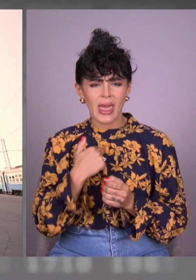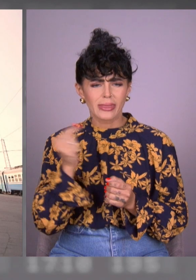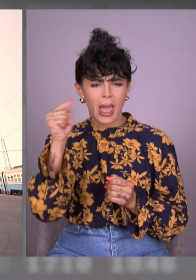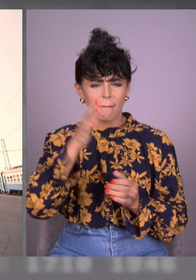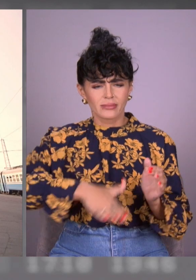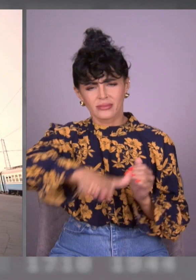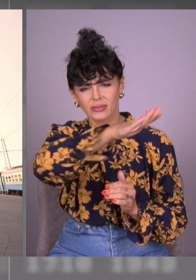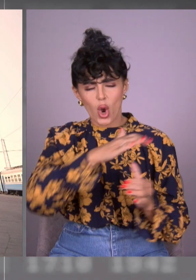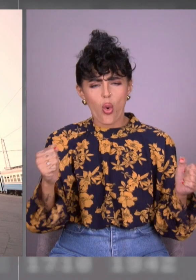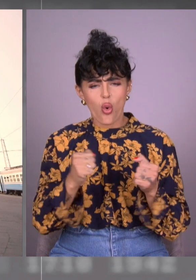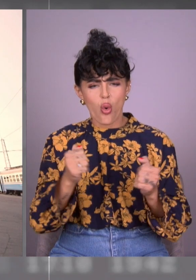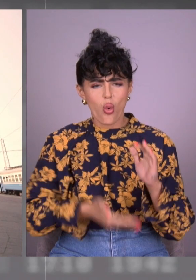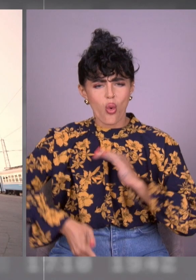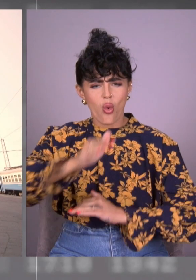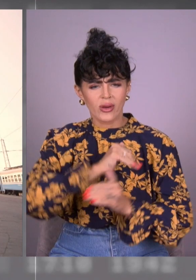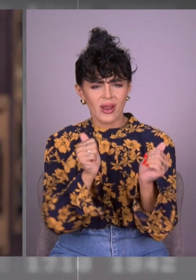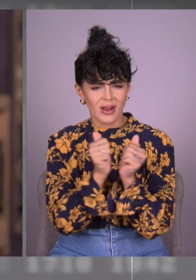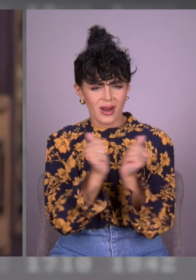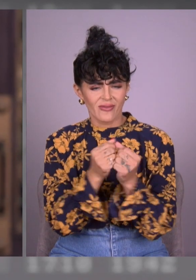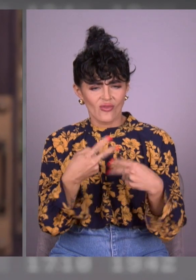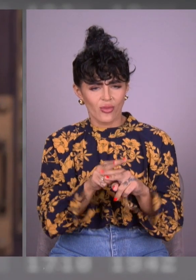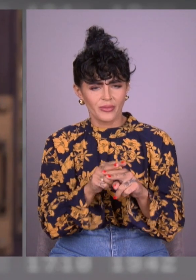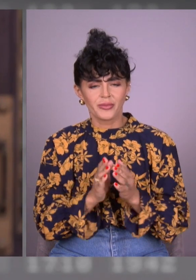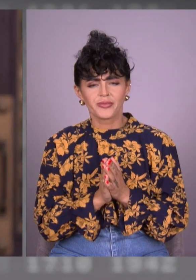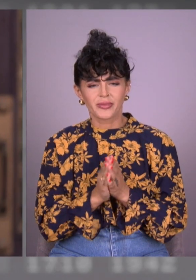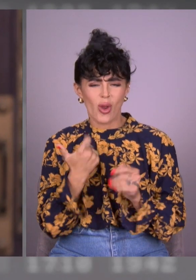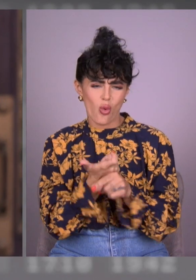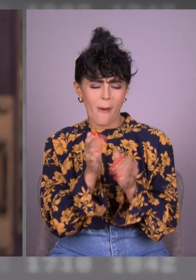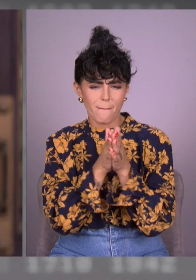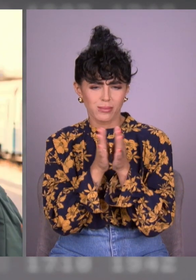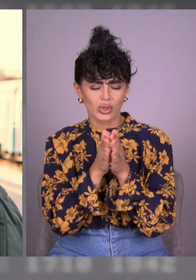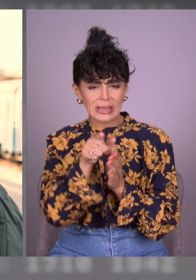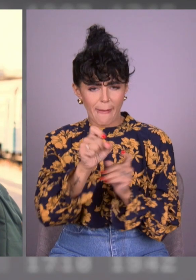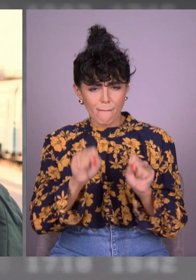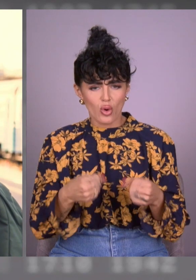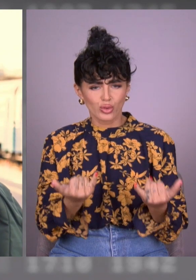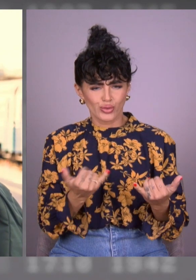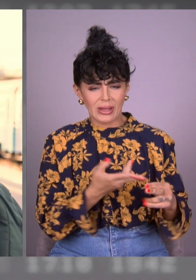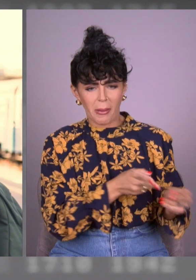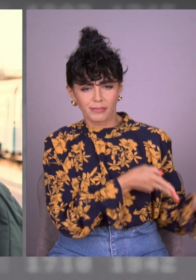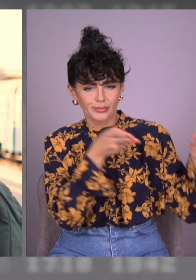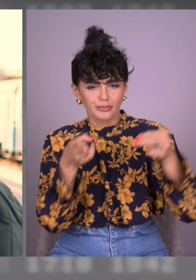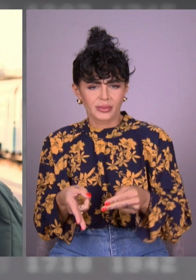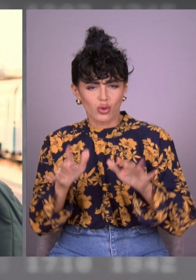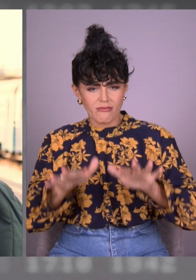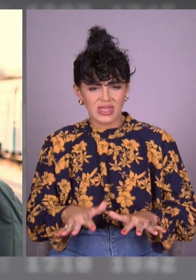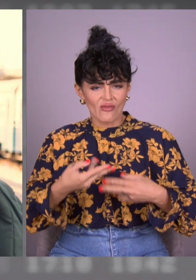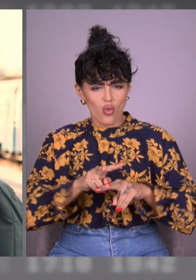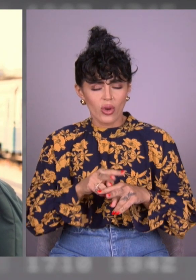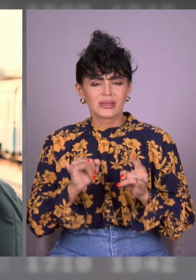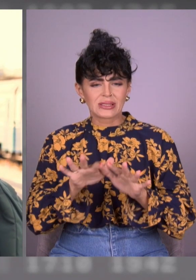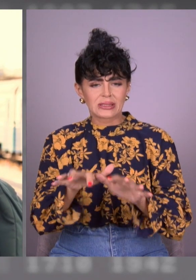О, то ви поруч з вокзалом, будь ласка, у мене прохання до тебе. Можете під'їхати і